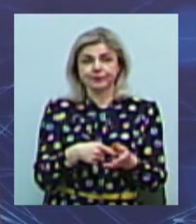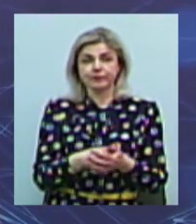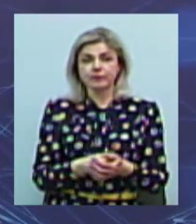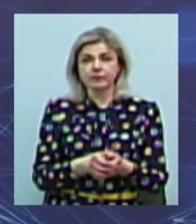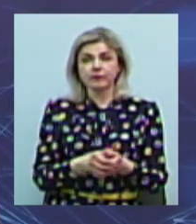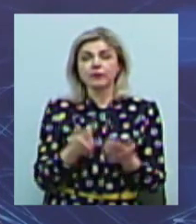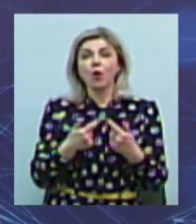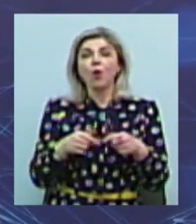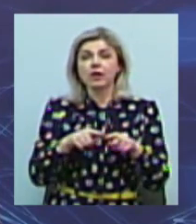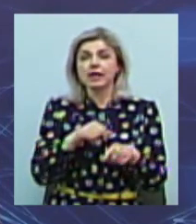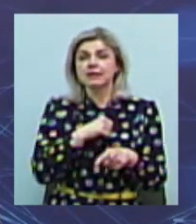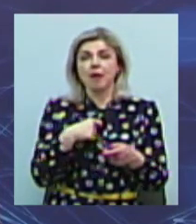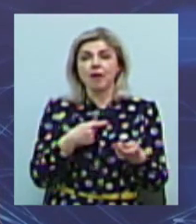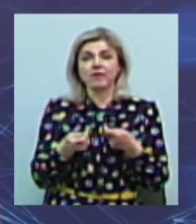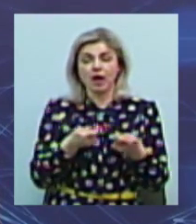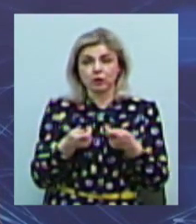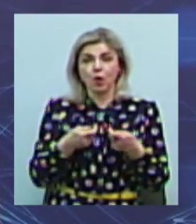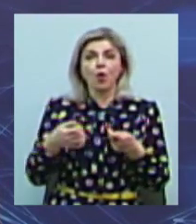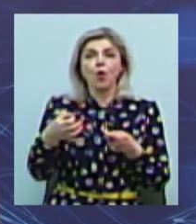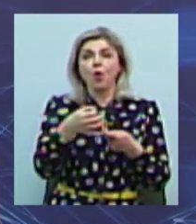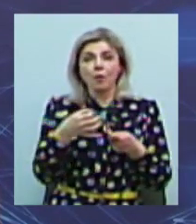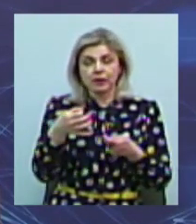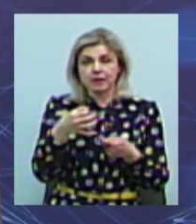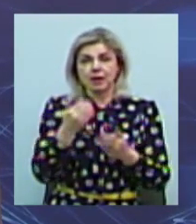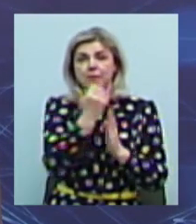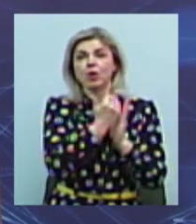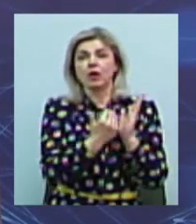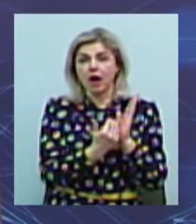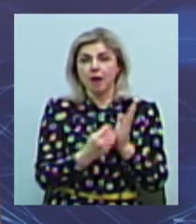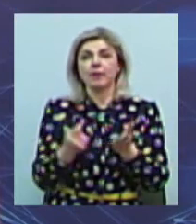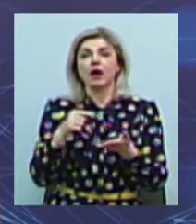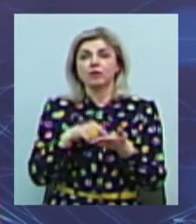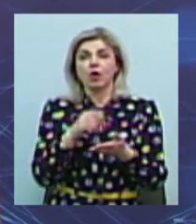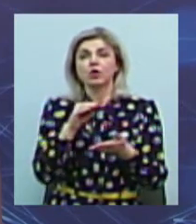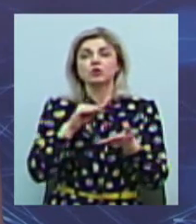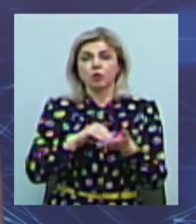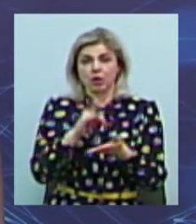в органи місцевого врядування в обласній програмі стоїть на черзі